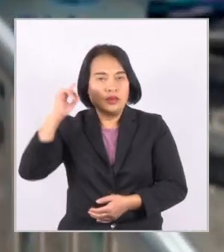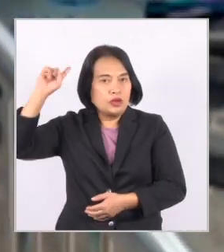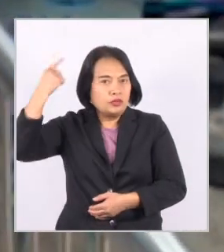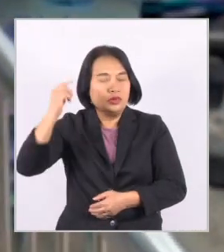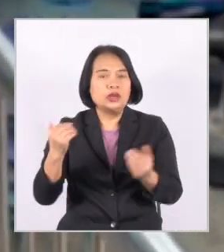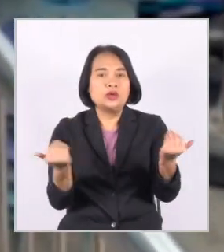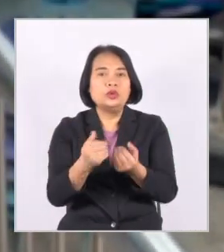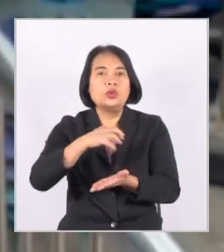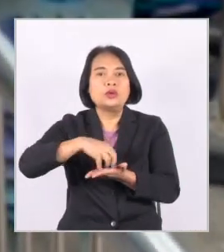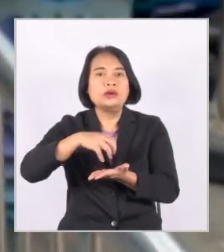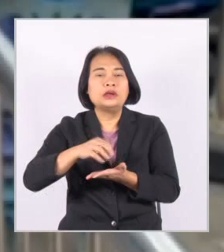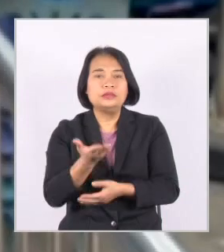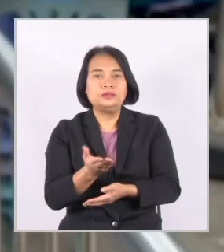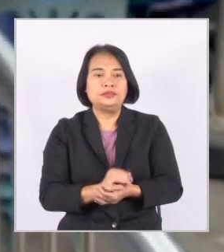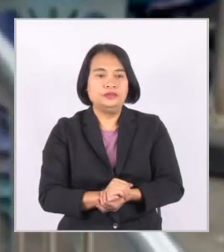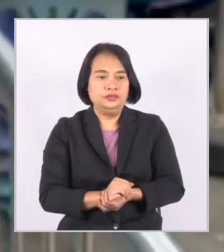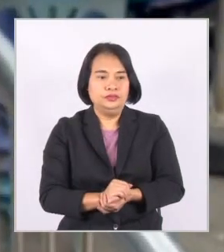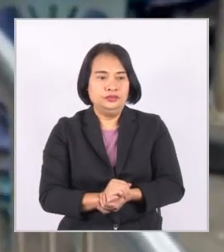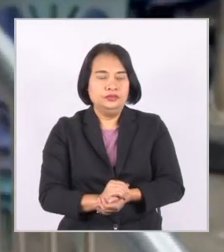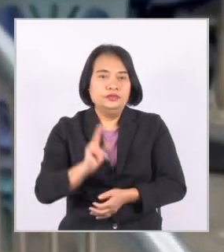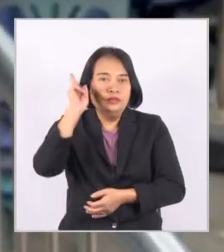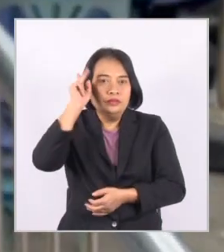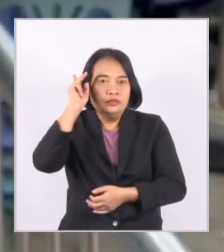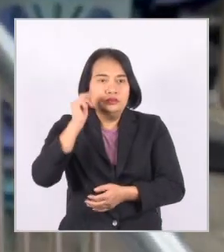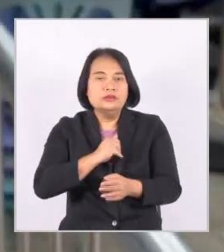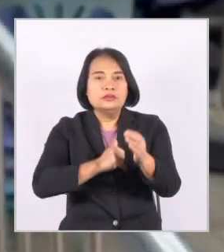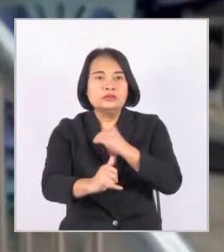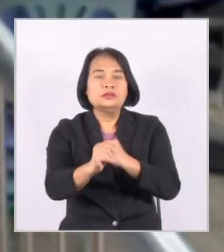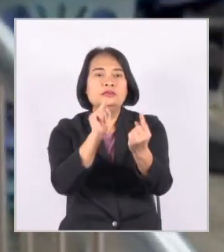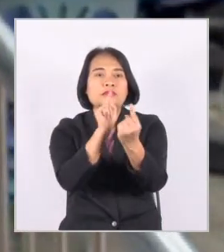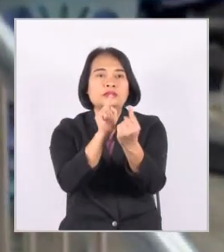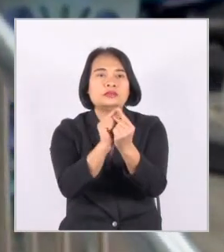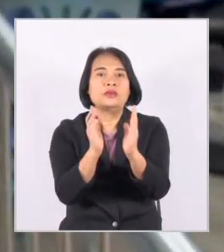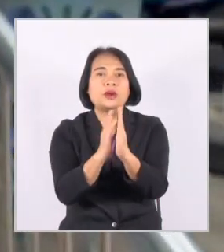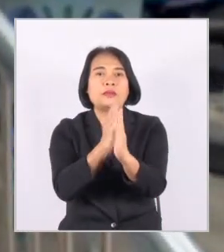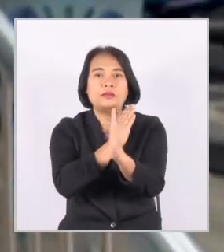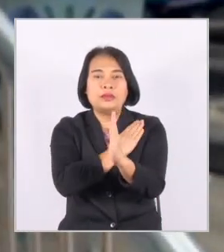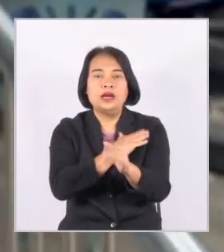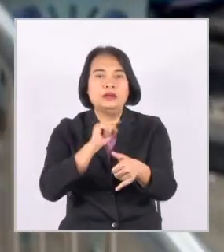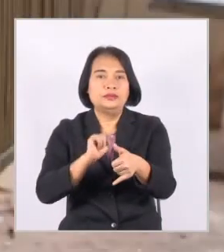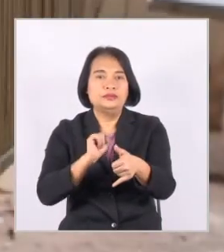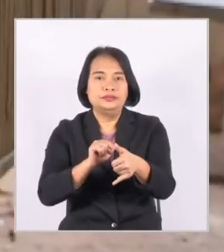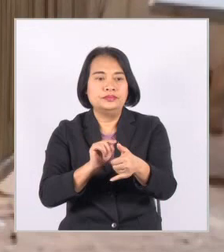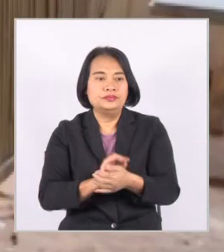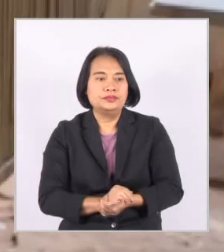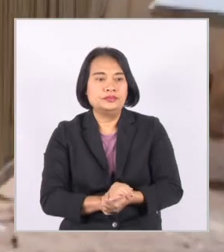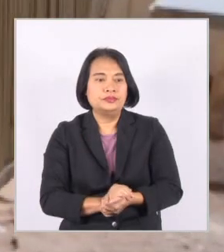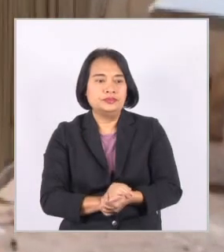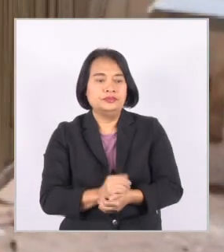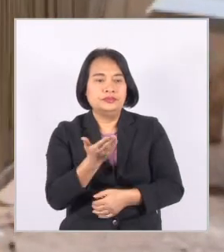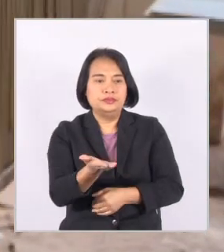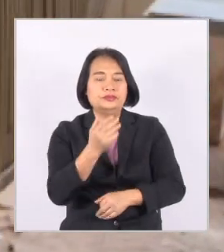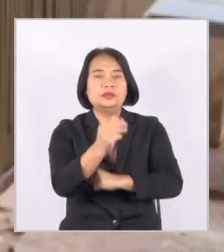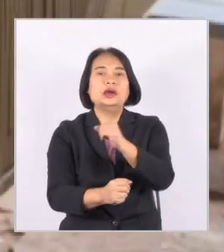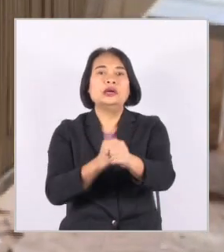วพระที่ถูกด่านะผู้สื่อข่าวก็เลยไปพบกับพระยันยงรัตนมงคลศักดิ์หรือหลวงกุ๊กอายุ